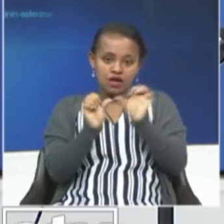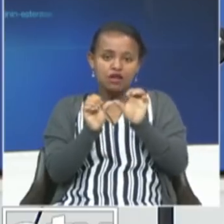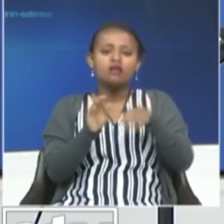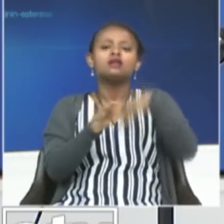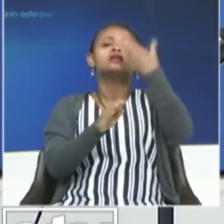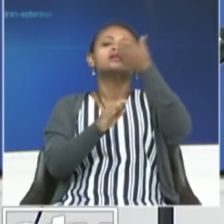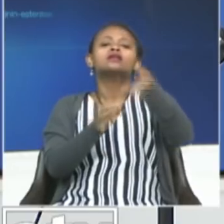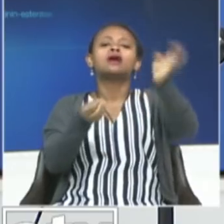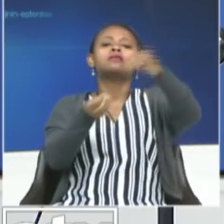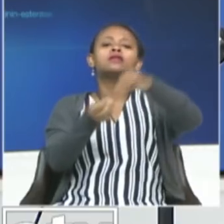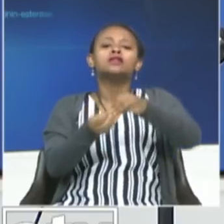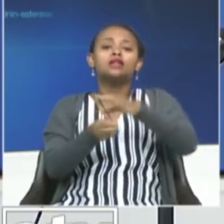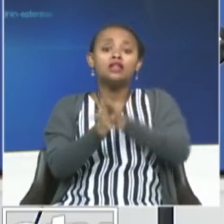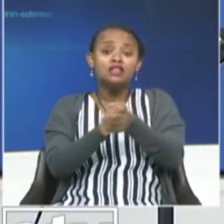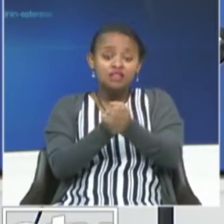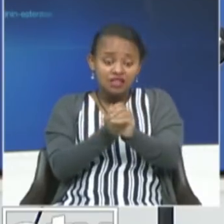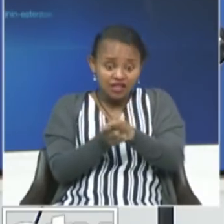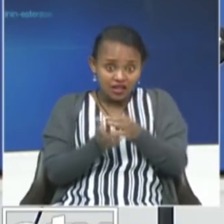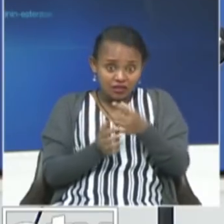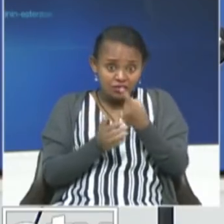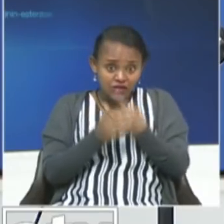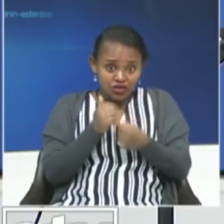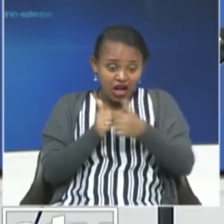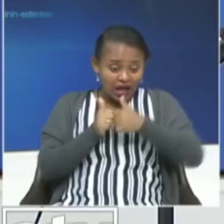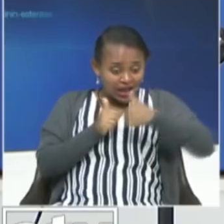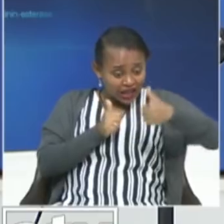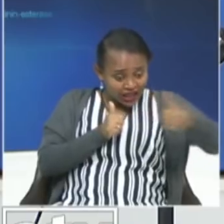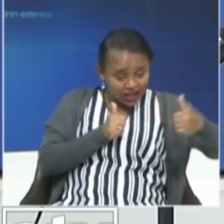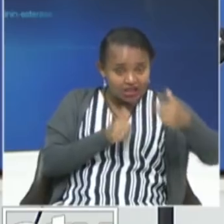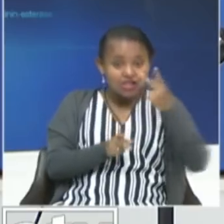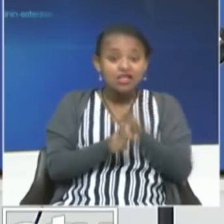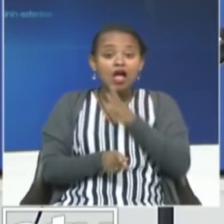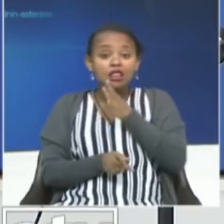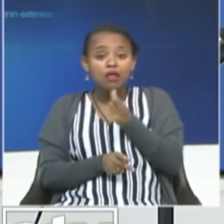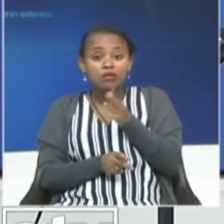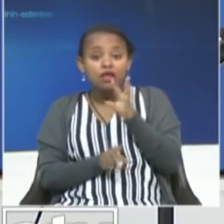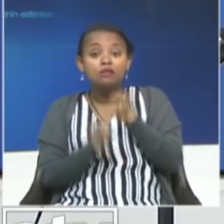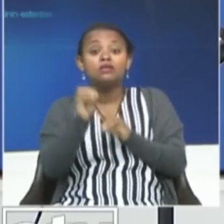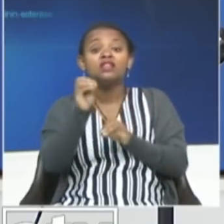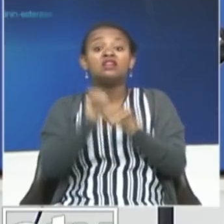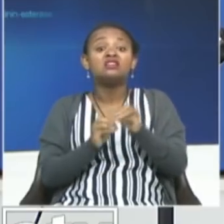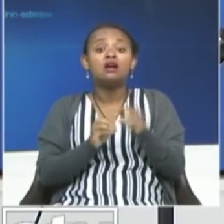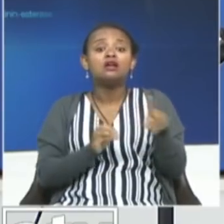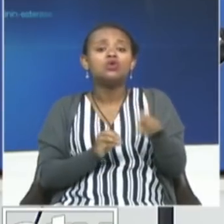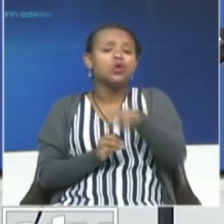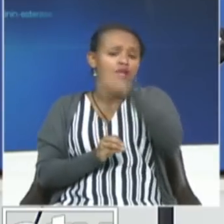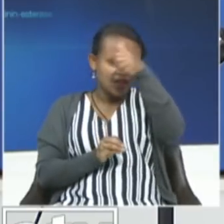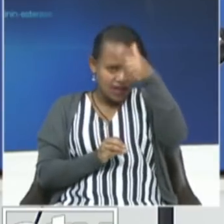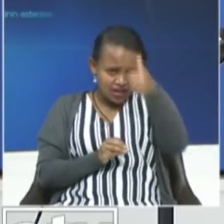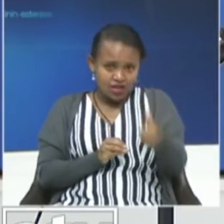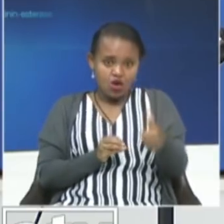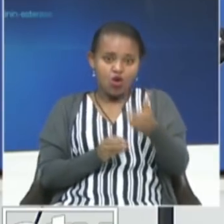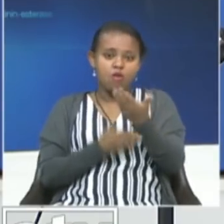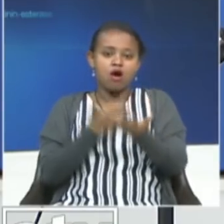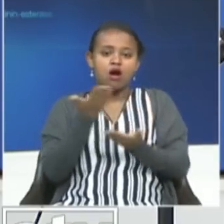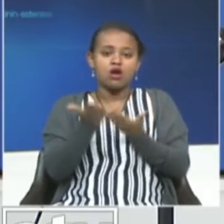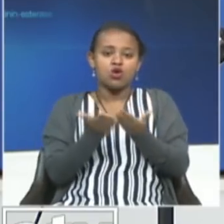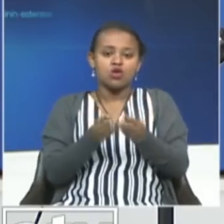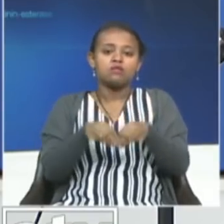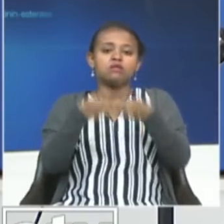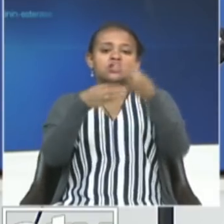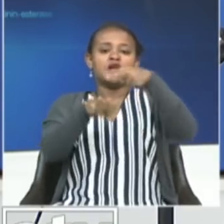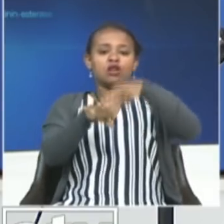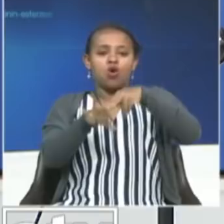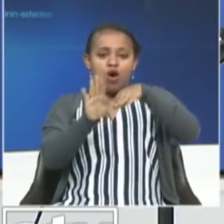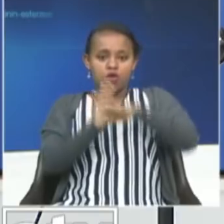ከዛ በተጨማሪ እጅን ስለታጠብን ብቻ ርቀታችንን ሳንጠብቅ የምንንቀሳቀስ ከሆነ የትኛውም አገልግሎት መስጫ ተቋማት ውስጥ ስንሄድ